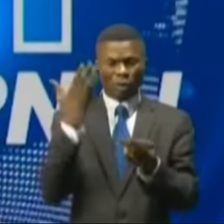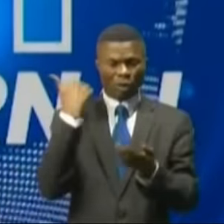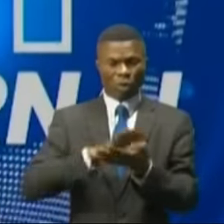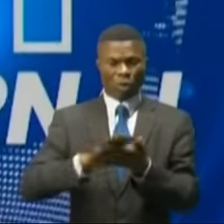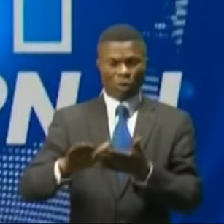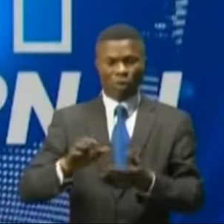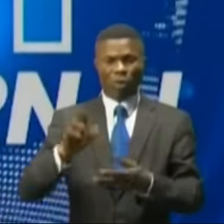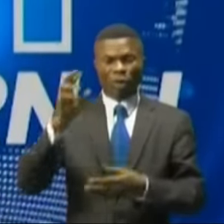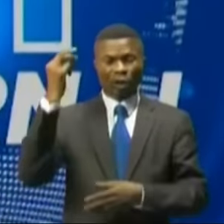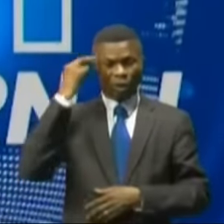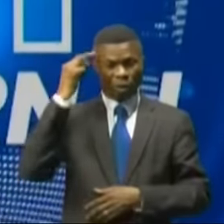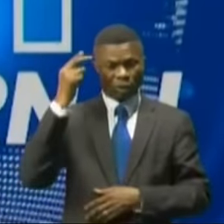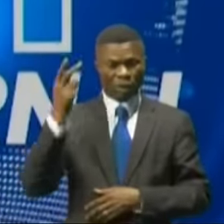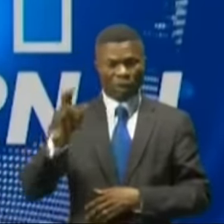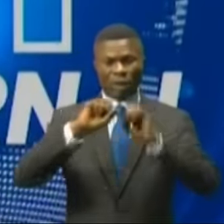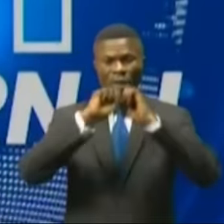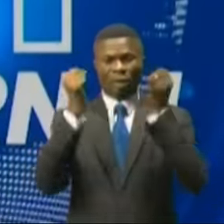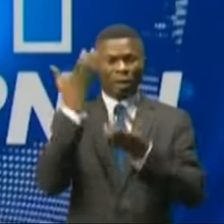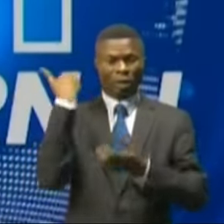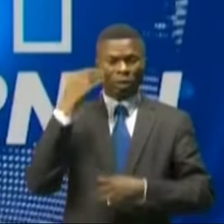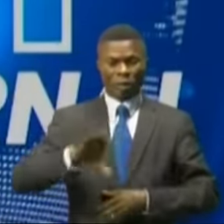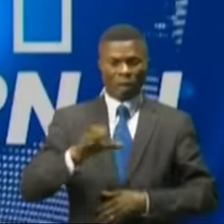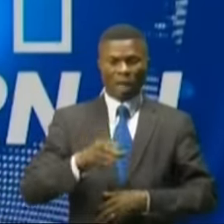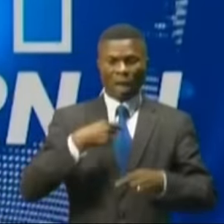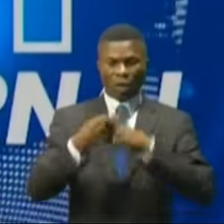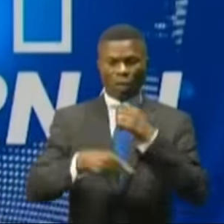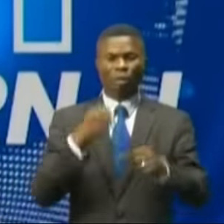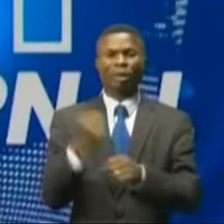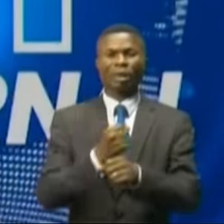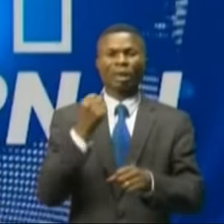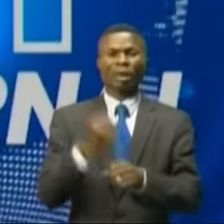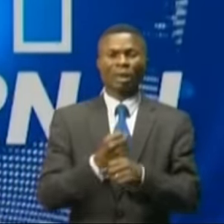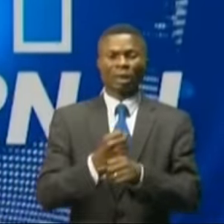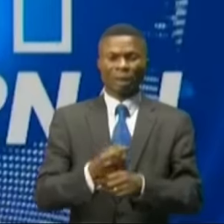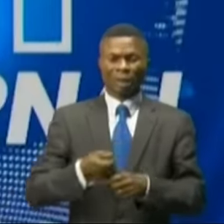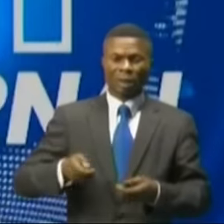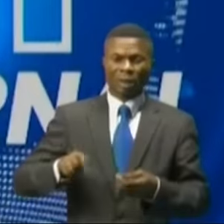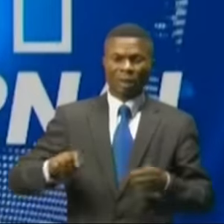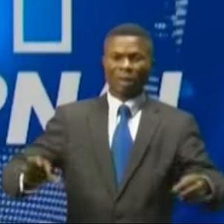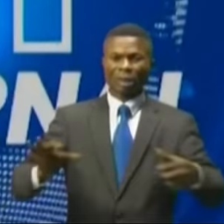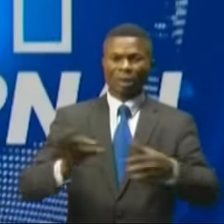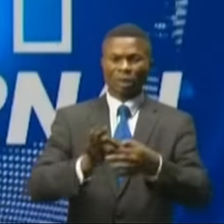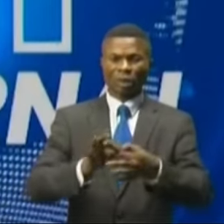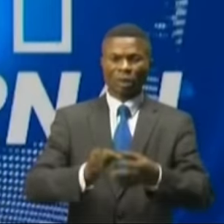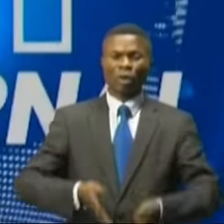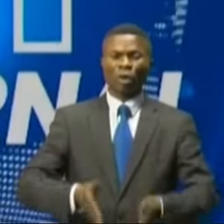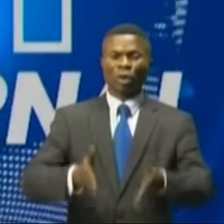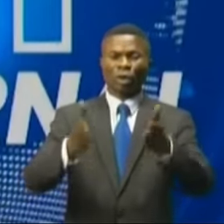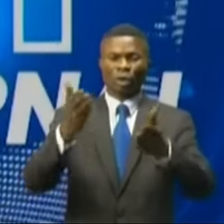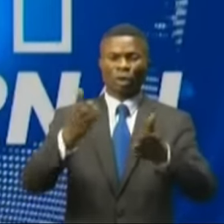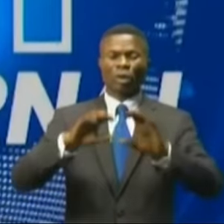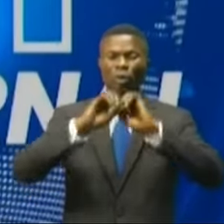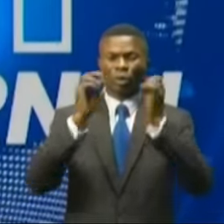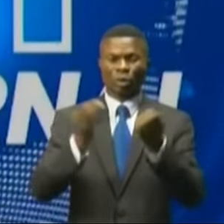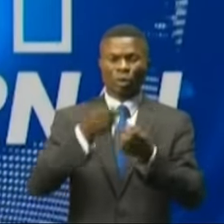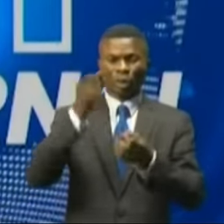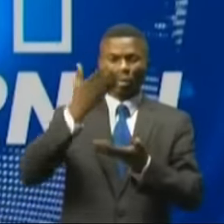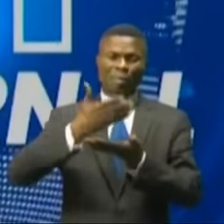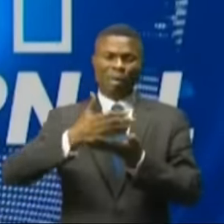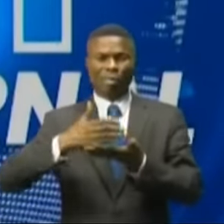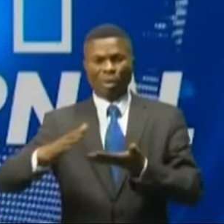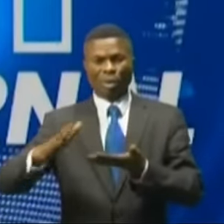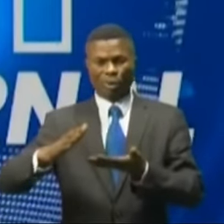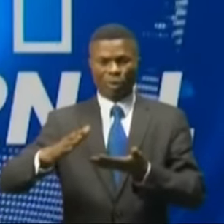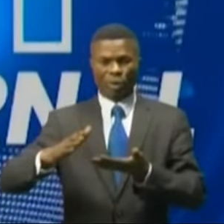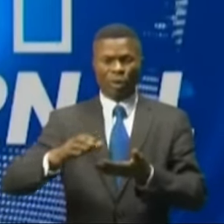Ngaliema et de Ndjili, la Régie des Eaux SA vient de lancer les travaux de raccordement des conduites sur les réseaux de la première phase